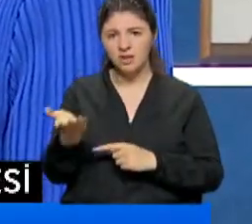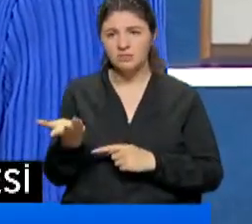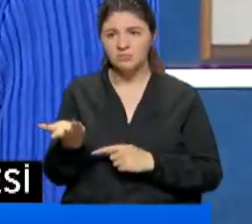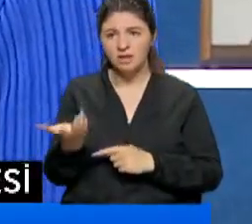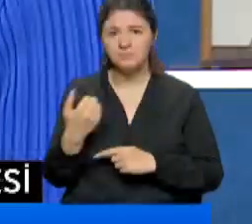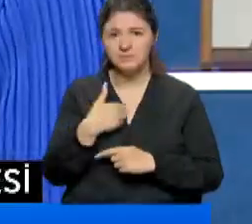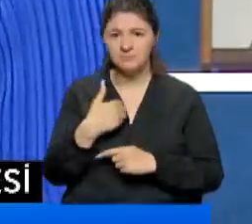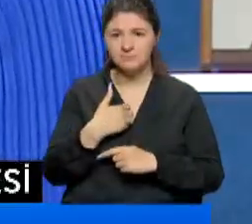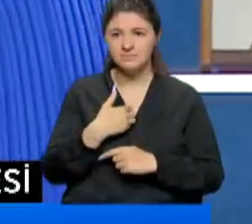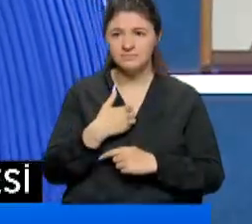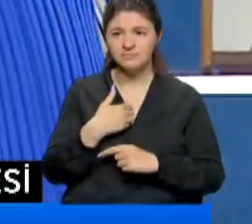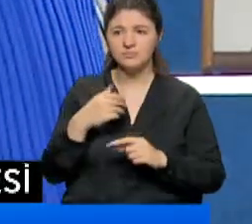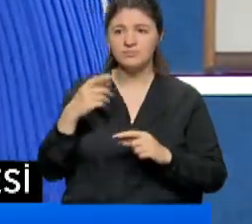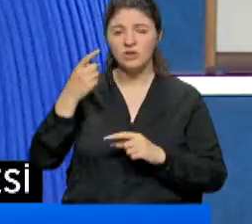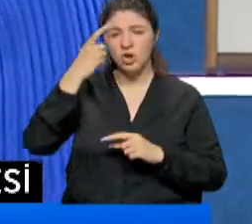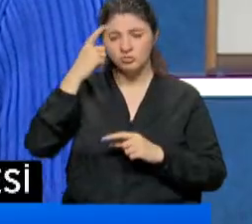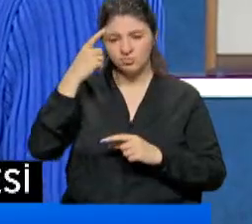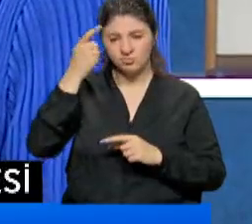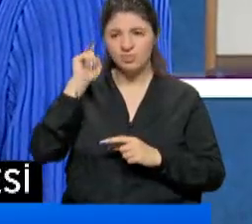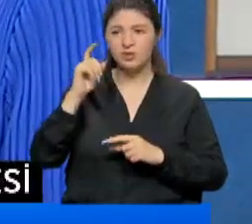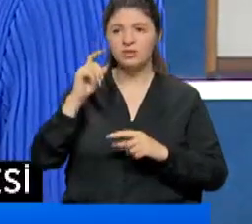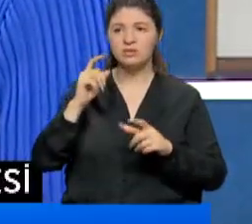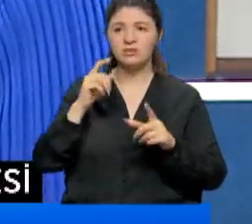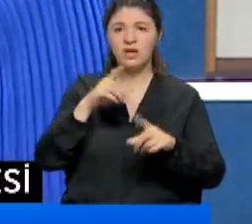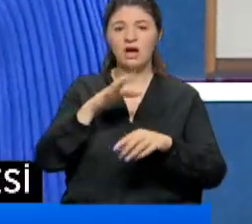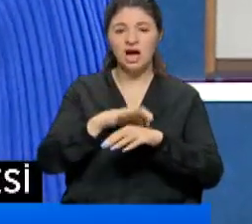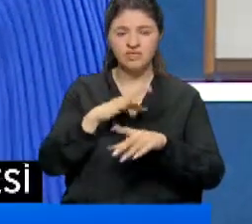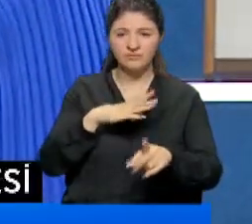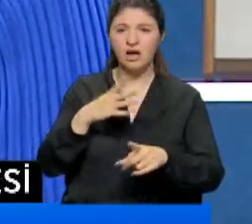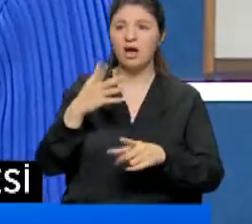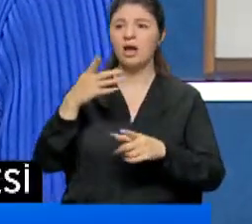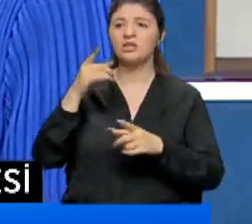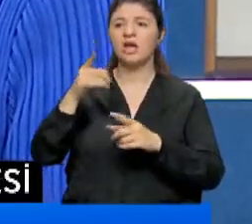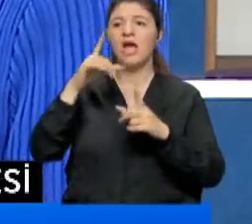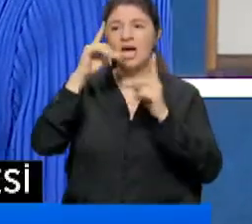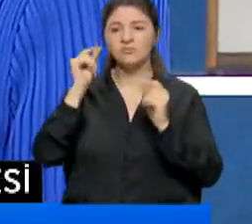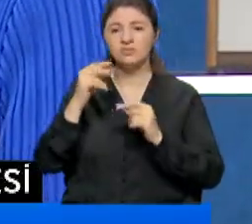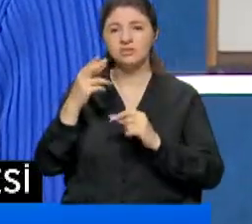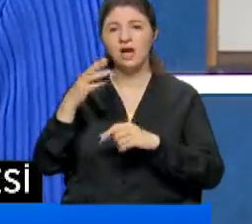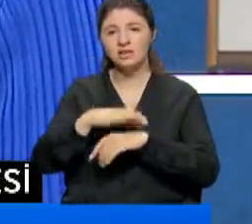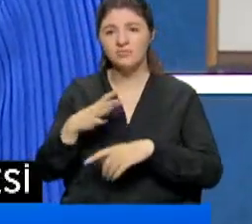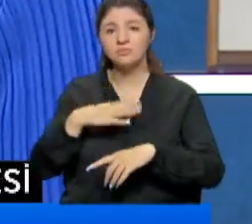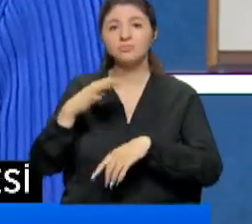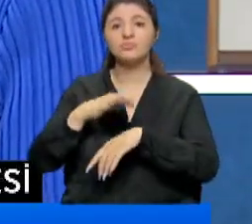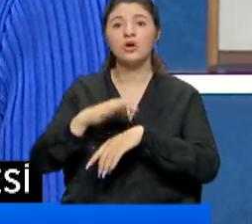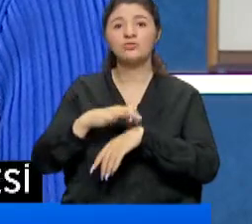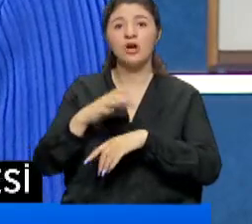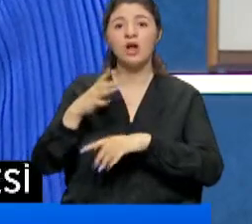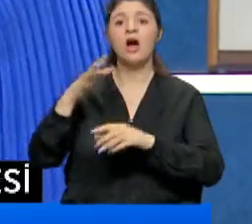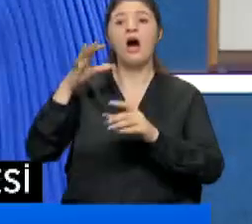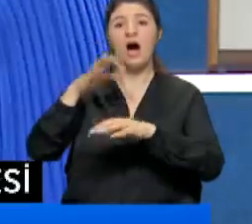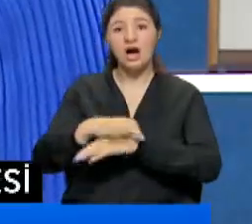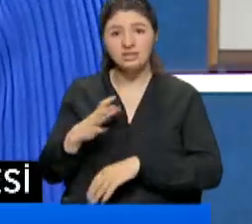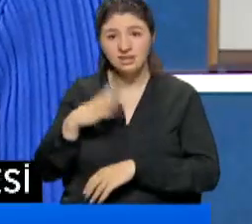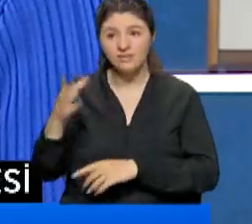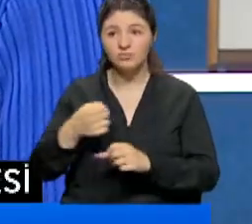Bey bizim nöroşirürji hastamızda var bizim hemşire hanım hastalarımızda var bizim hekimlerimiz var Emes hastası